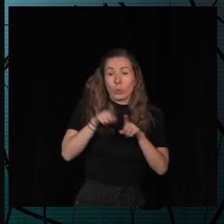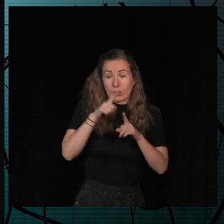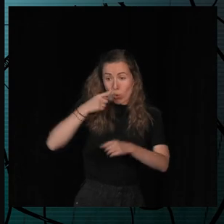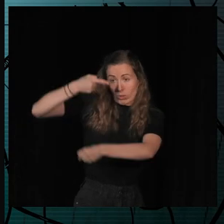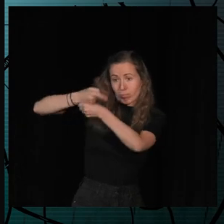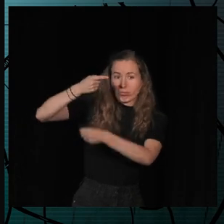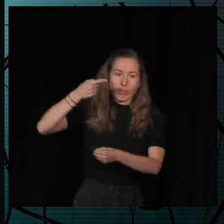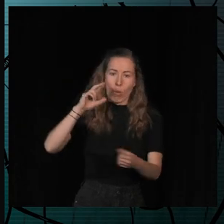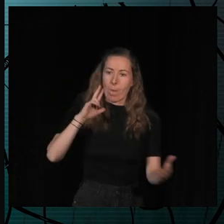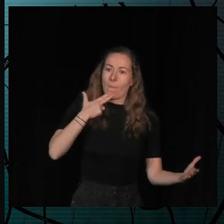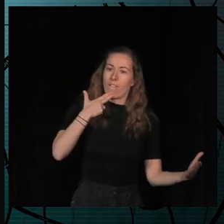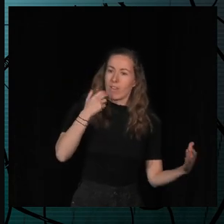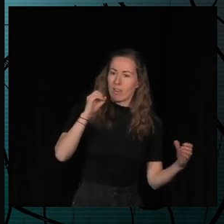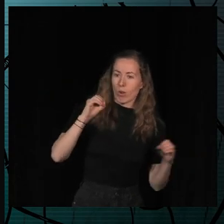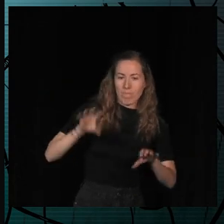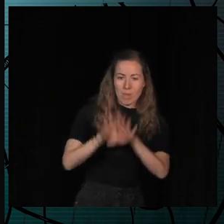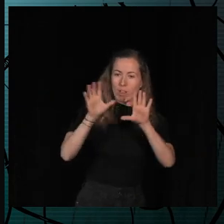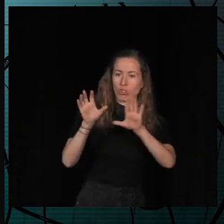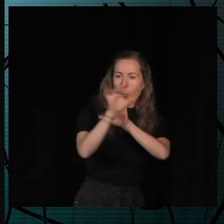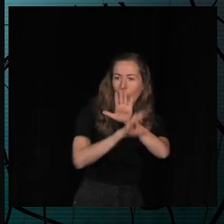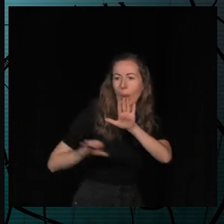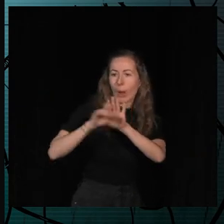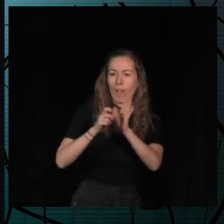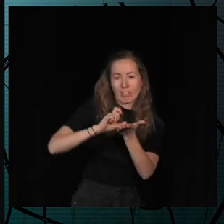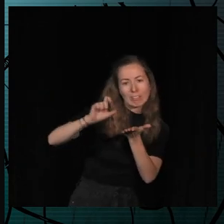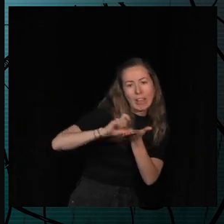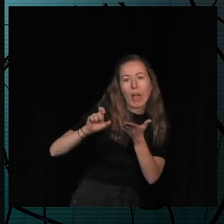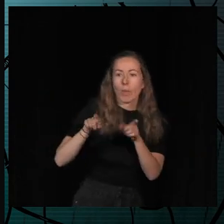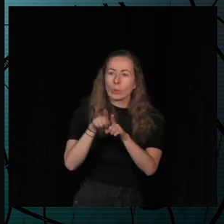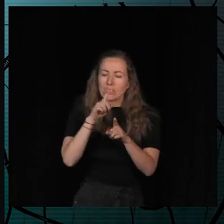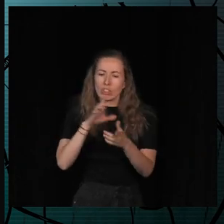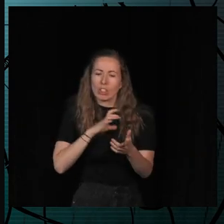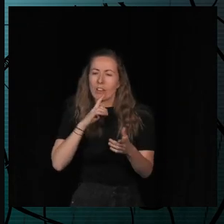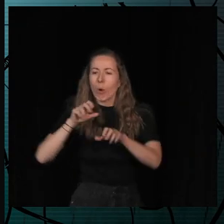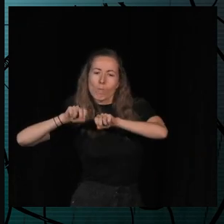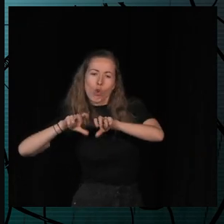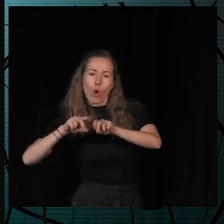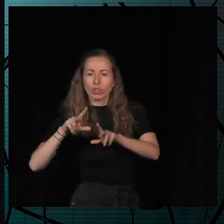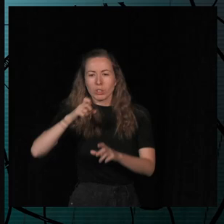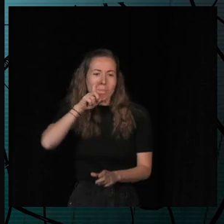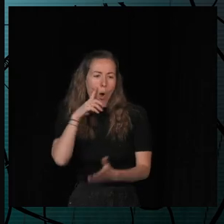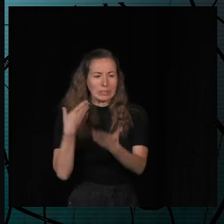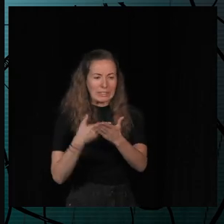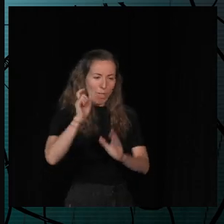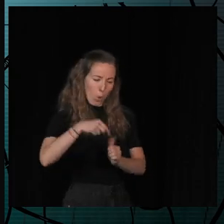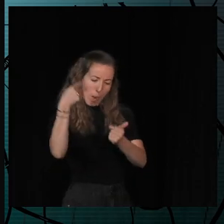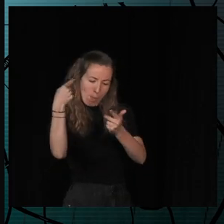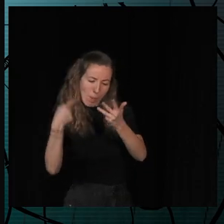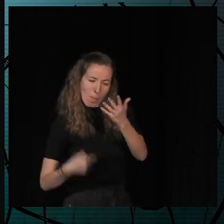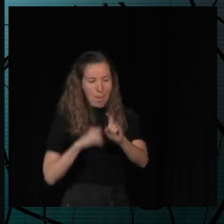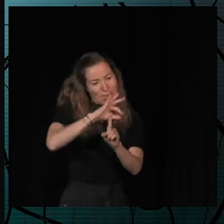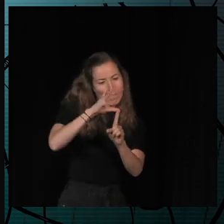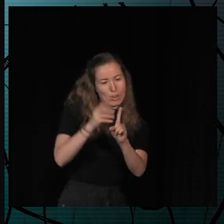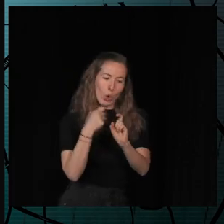faut être instagramable parfait il y a tous les coach parentalité qui tous les jours nous disent comment on doit être parent la bienveillance la